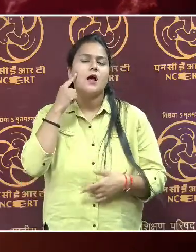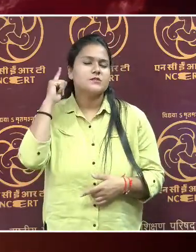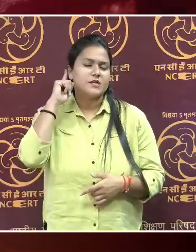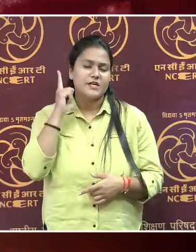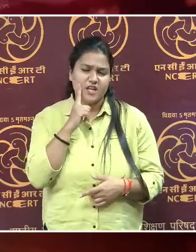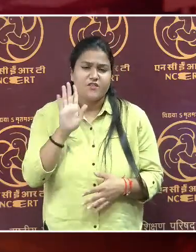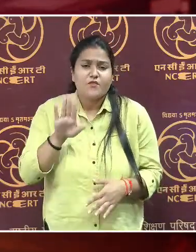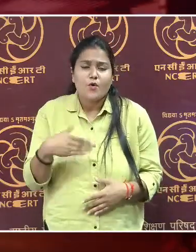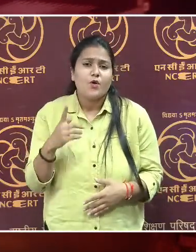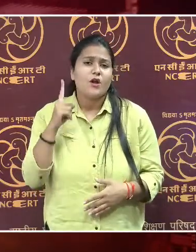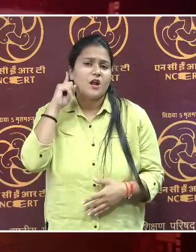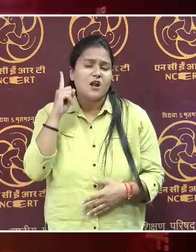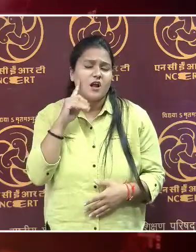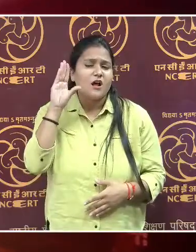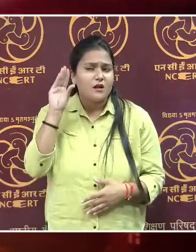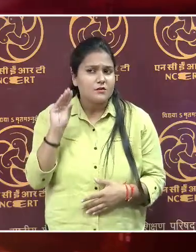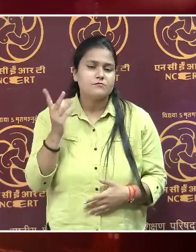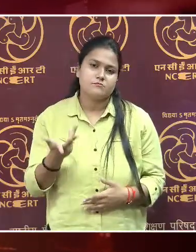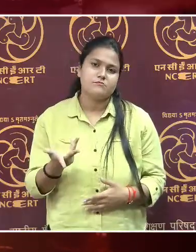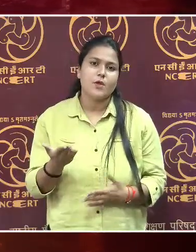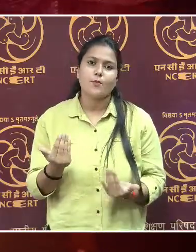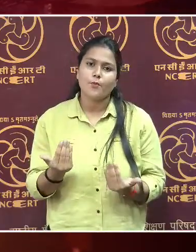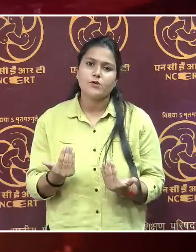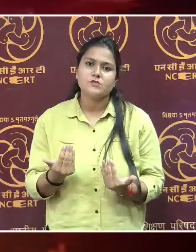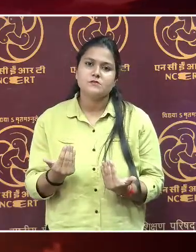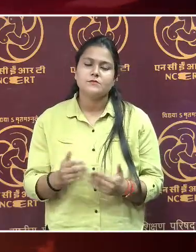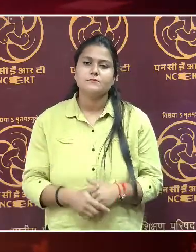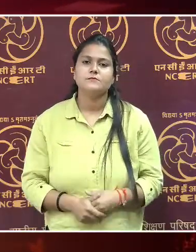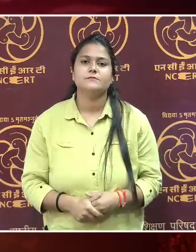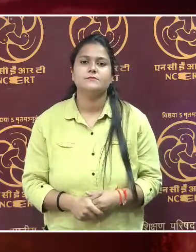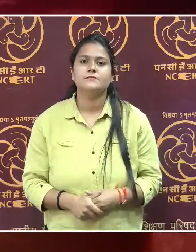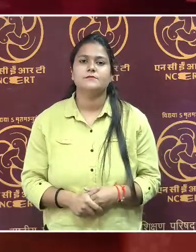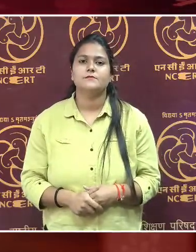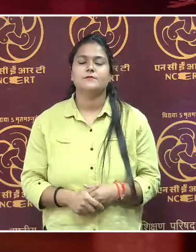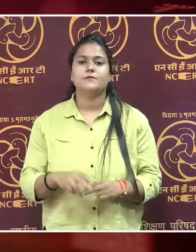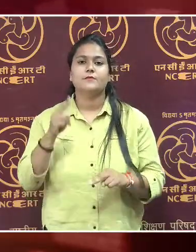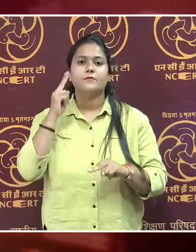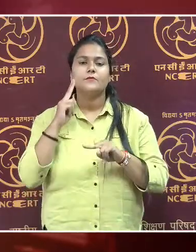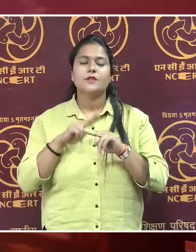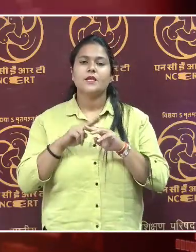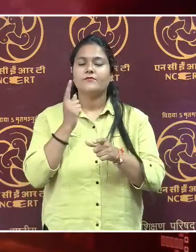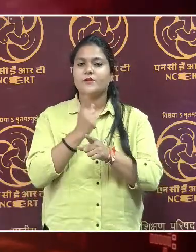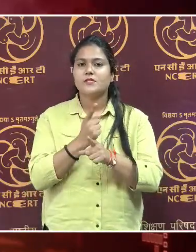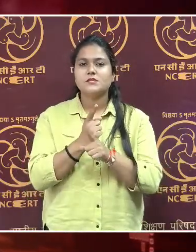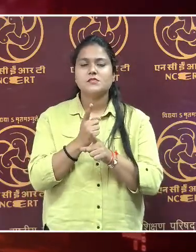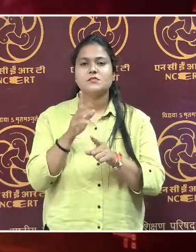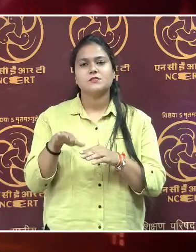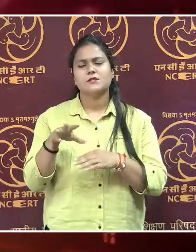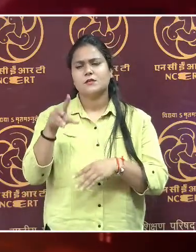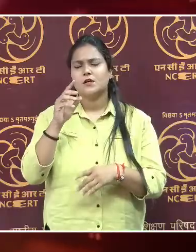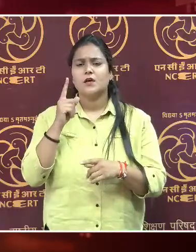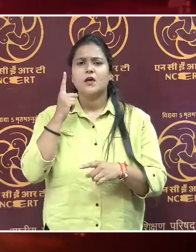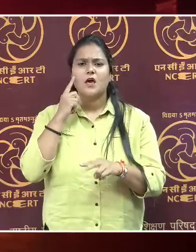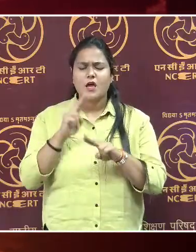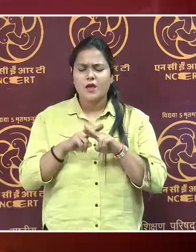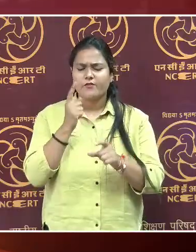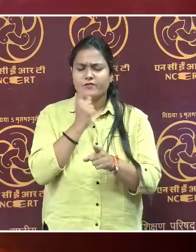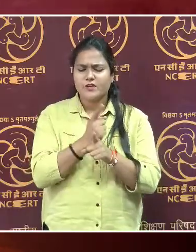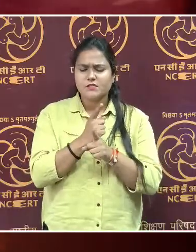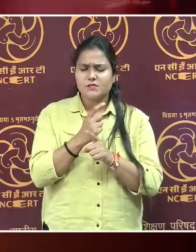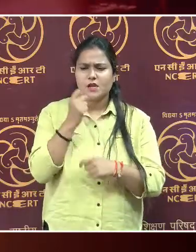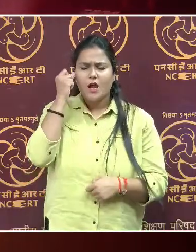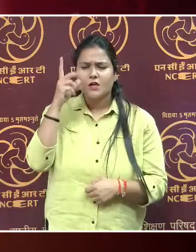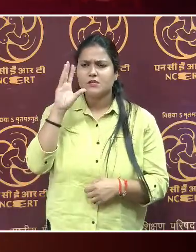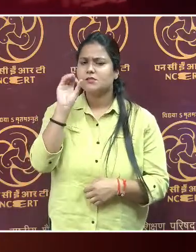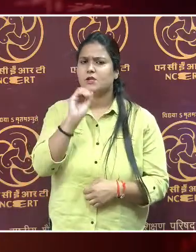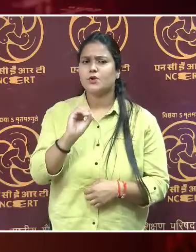होगी। तो ये सारे व्यवहार जब तक हमारी टीचर को समझ में नहीं आएंगे, वो इन चुनौतियों का संबोधन, इन चुनौतियों